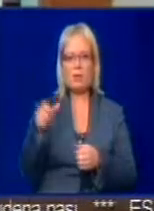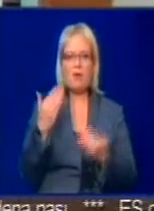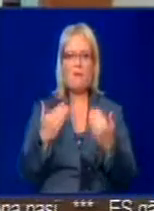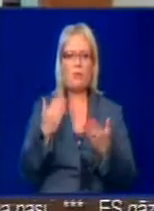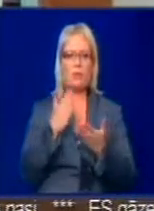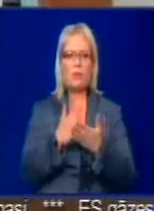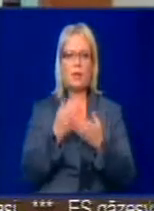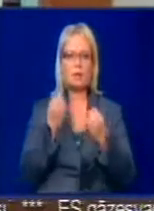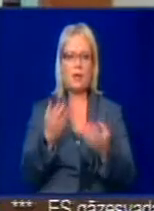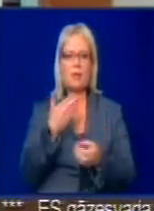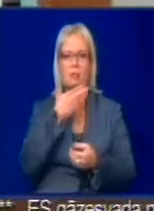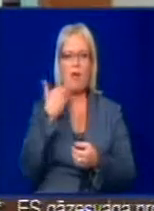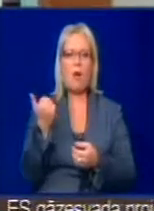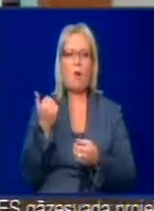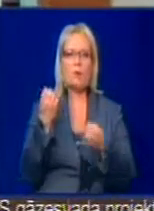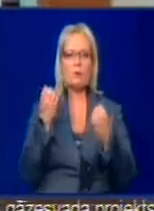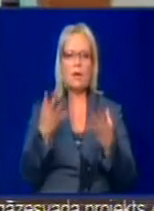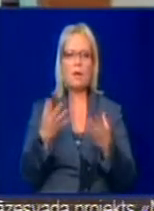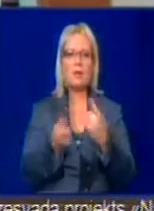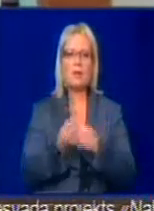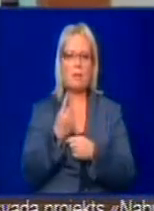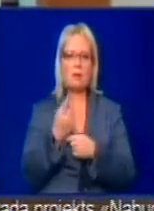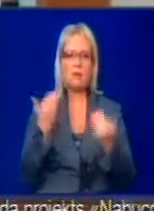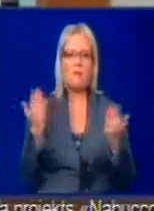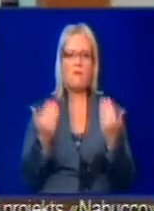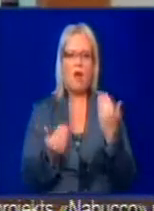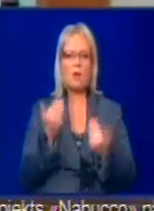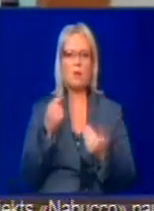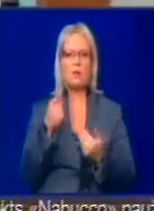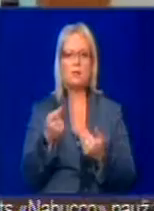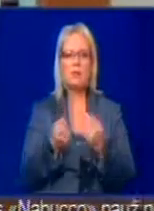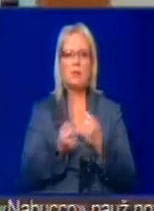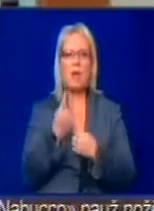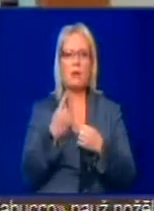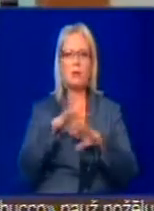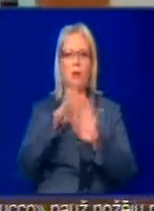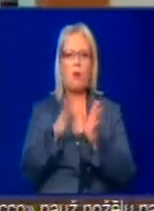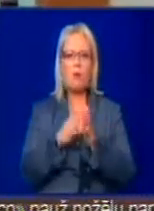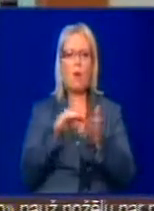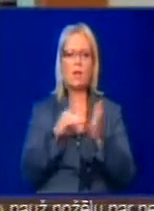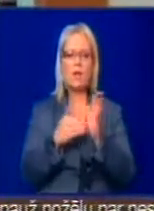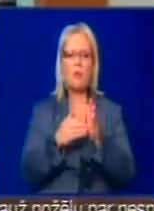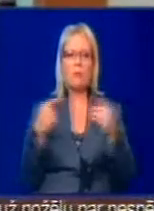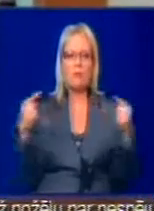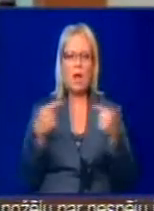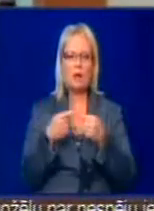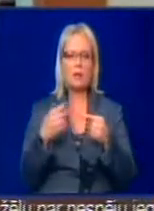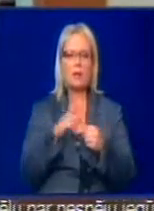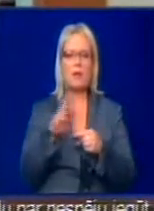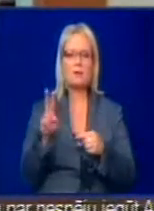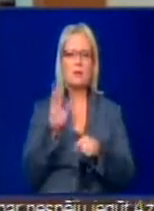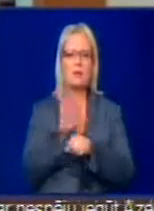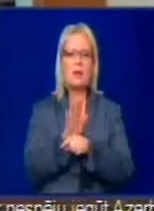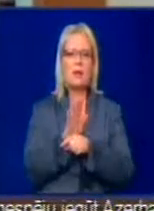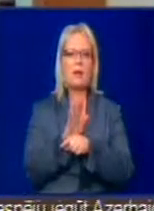tikt skaidrībā, jo nav jau skaidri iemesli, varbūt tas ir kaut kāda iemeslu kopums, ja, apstākļu sakritība, ja, kas lika,